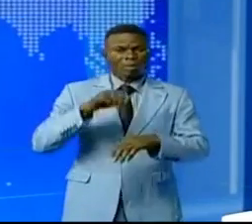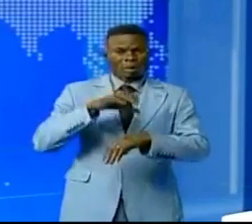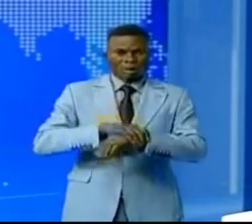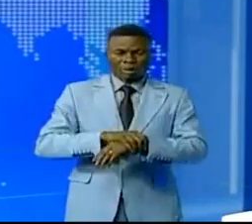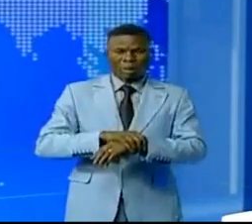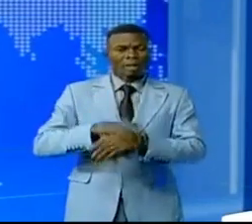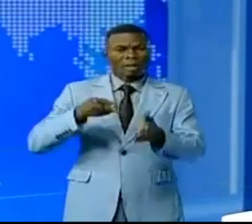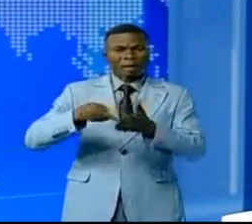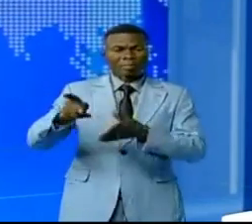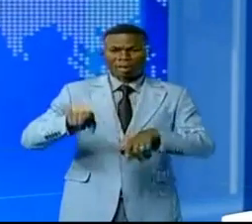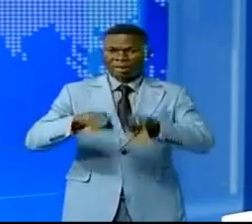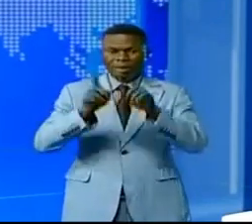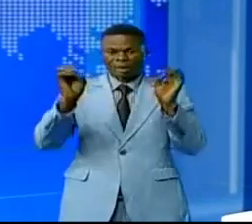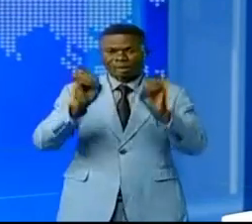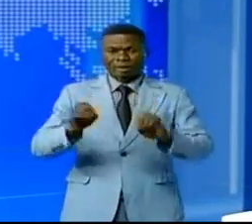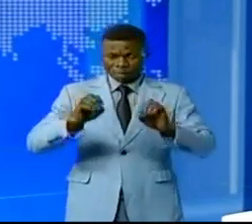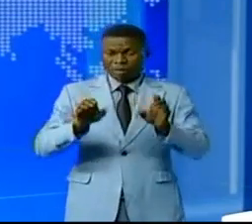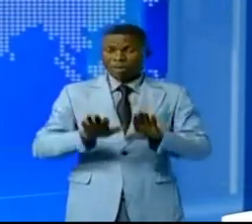liquidation de